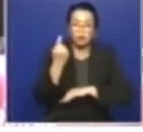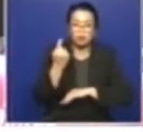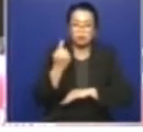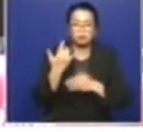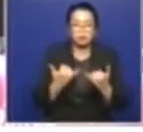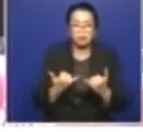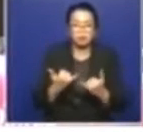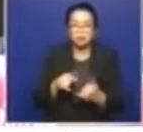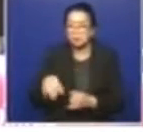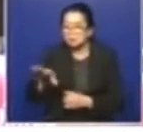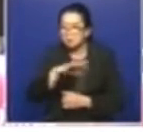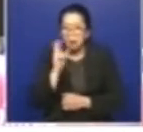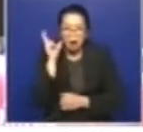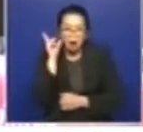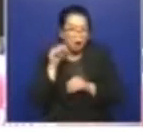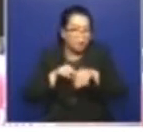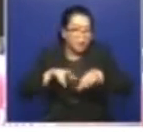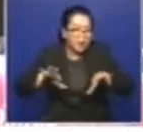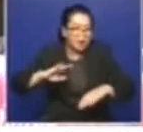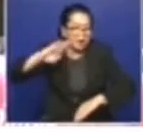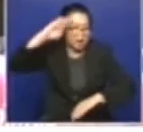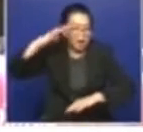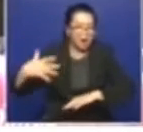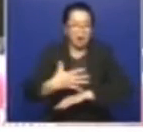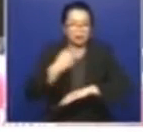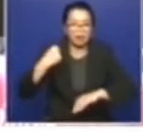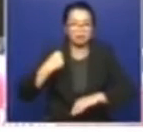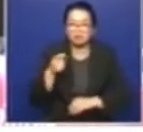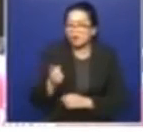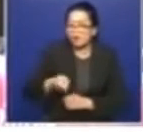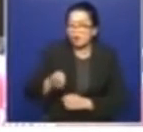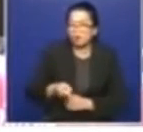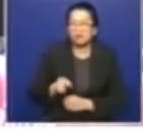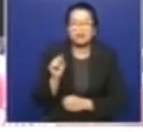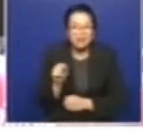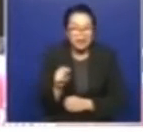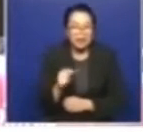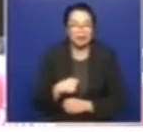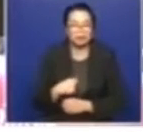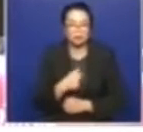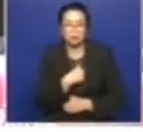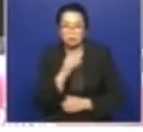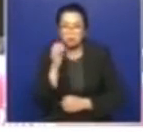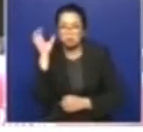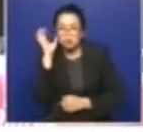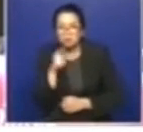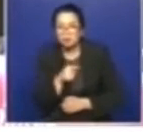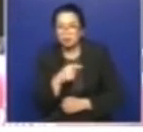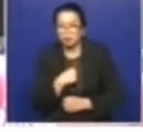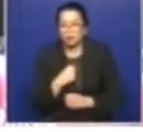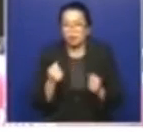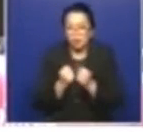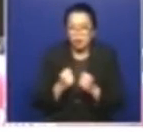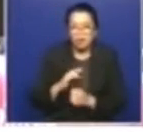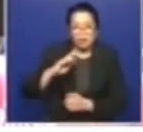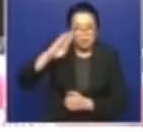ากจะยึดอำนาจนี่แหละคือตัวการทำลายความเชื่อมั่นท่านนายกต้องบอกต้องแสด